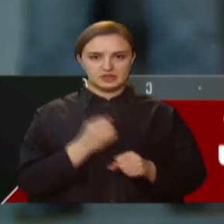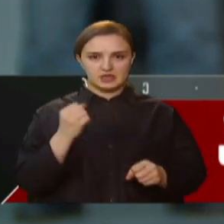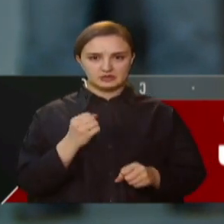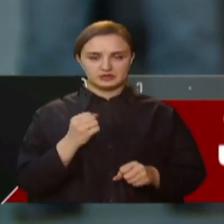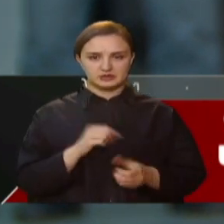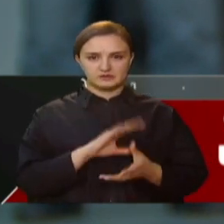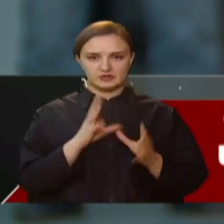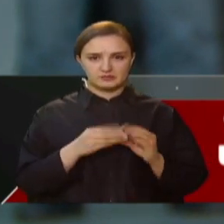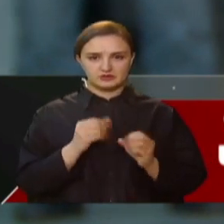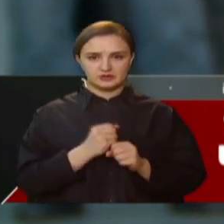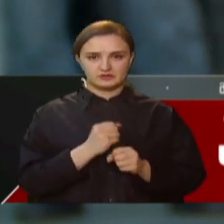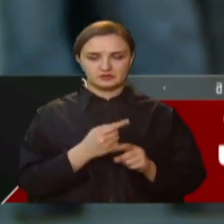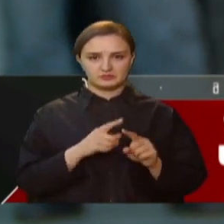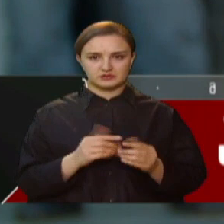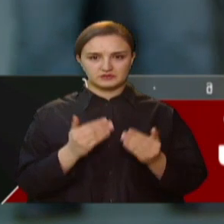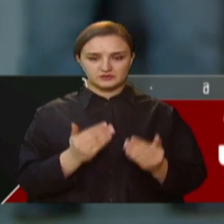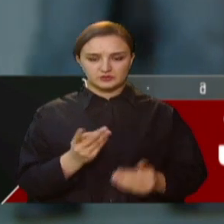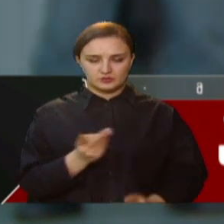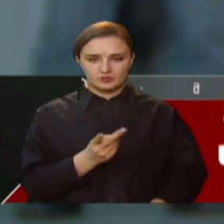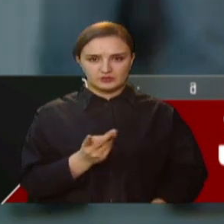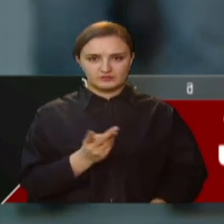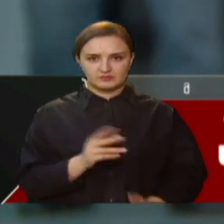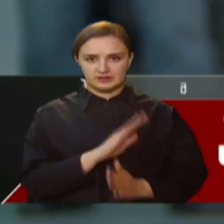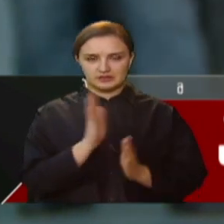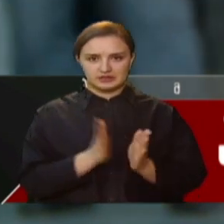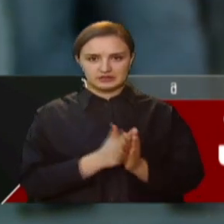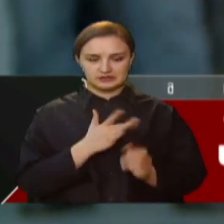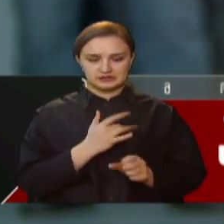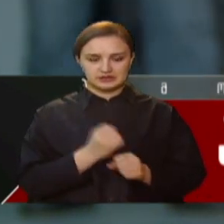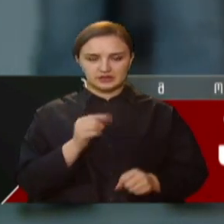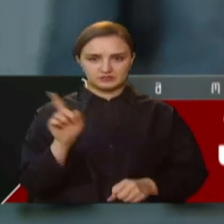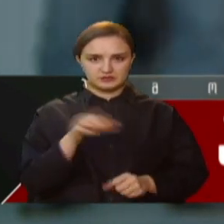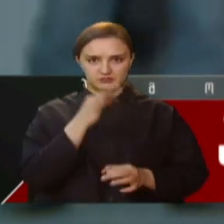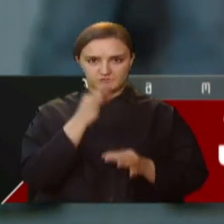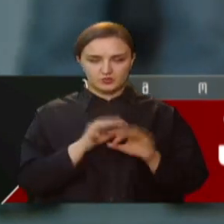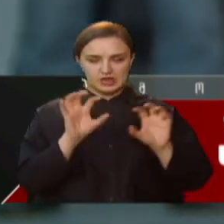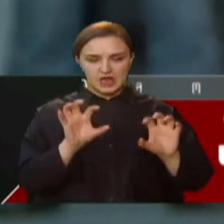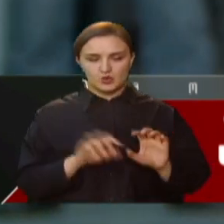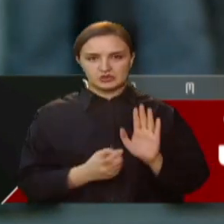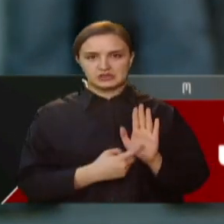და ყველაფერს გავაკეთებთ იმისთვის, რომ ორივე მათგანმა მთელი სიმკაცრით აგონ პასუხი კანონის წინაშე.